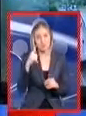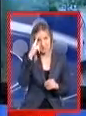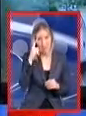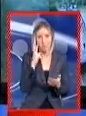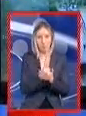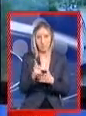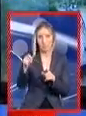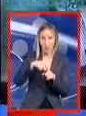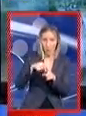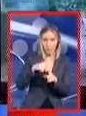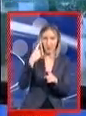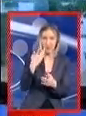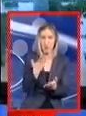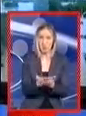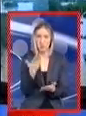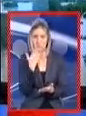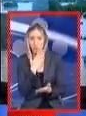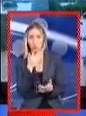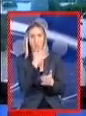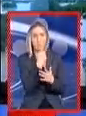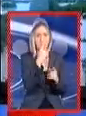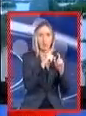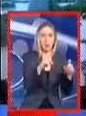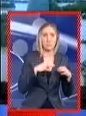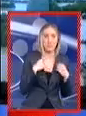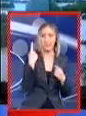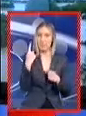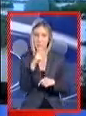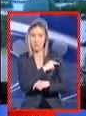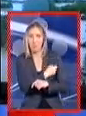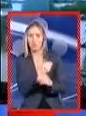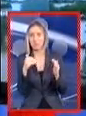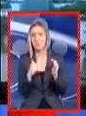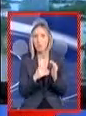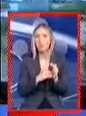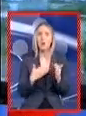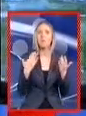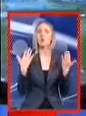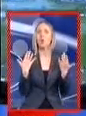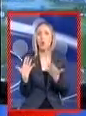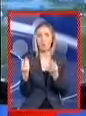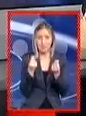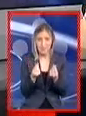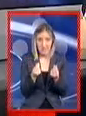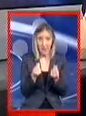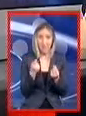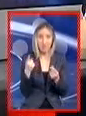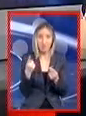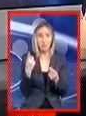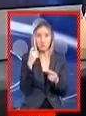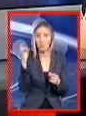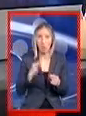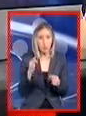na renoviranje jedne osnovne škole, jednog doma zdravlja, bolnice, potrebno je ili neophodno je toliko sredstava, dok se ne popuni